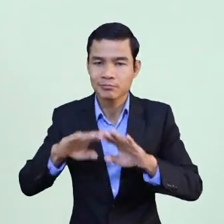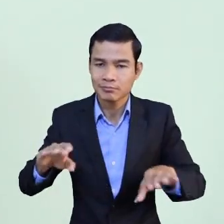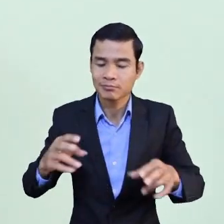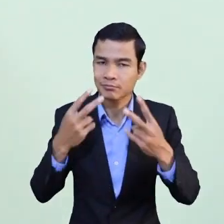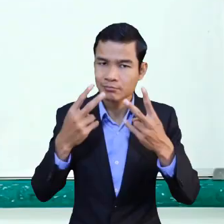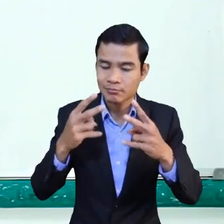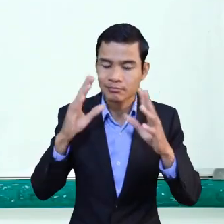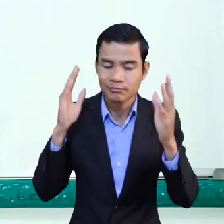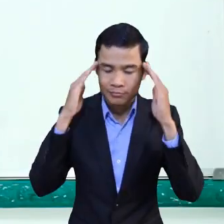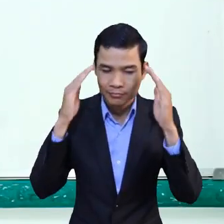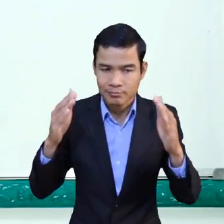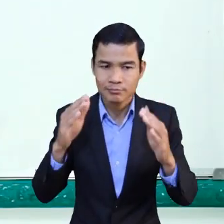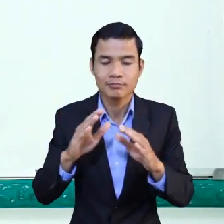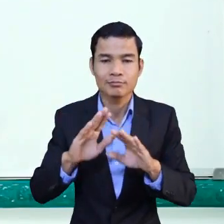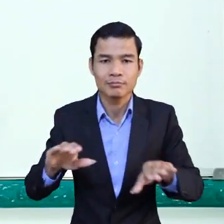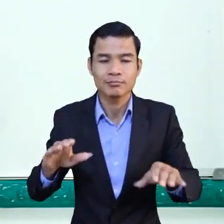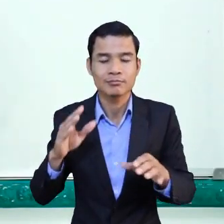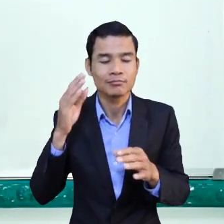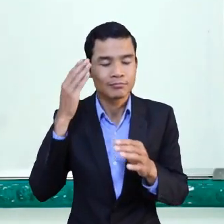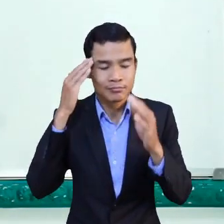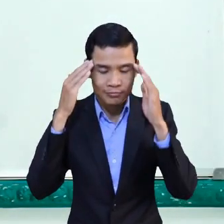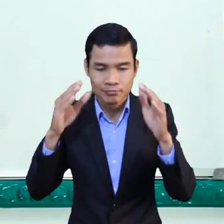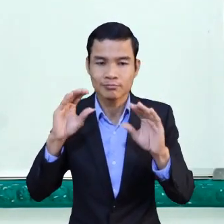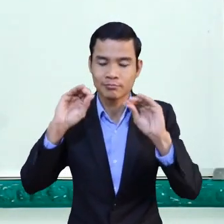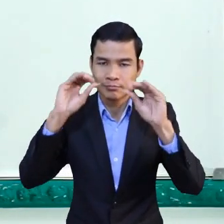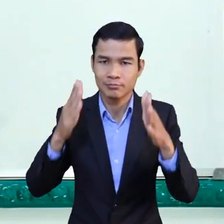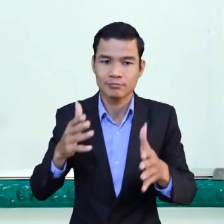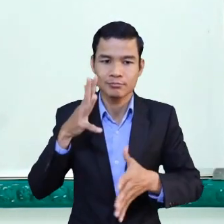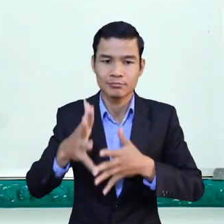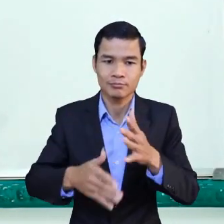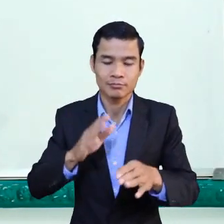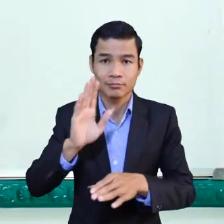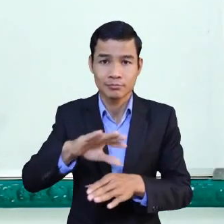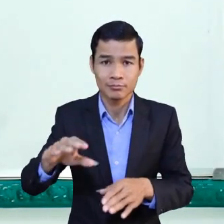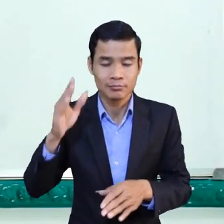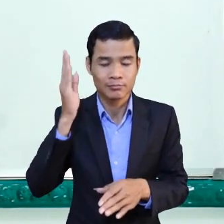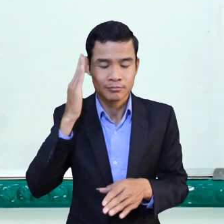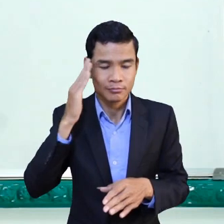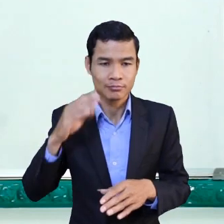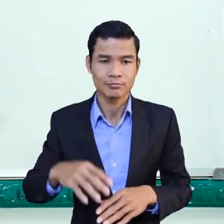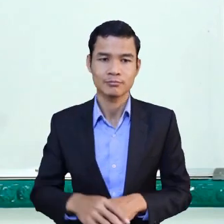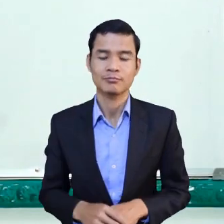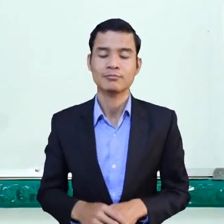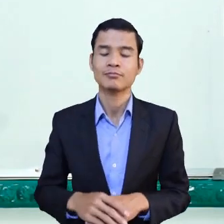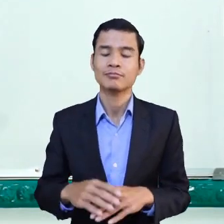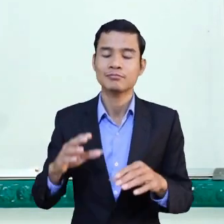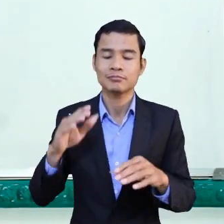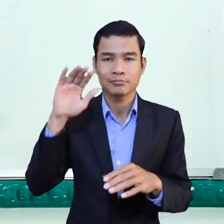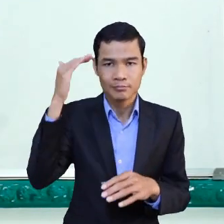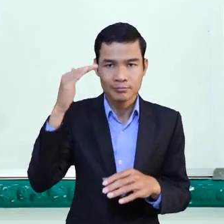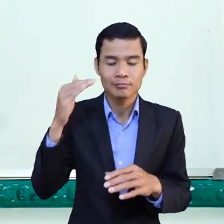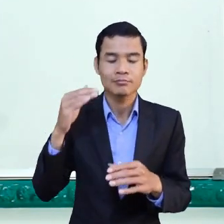ហើយគាត់ចាំមើលចាមើលហើយកូនស្ដាប់អ្នកគ្រូអានកូននឹងដឹងណាតើគាត់